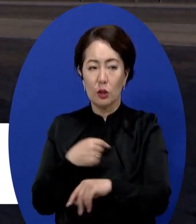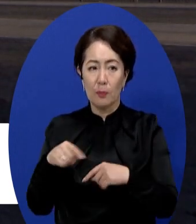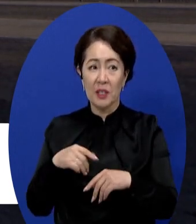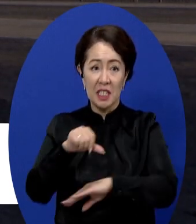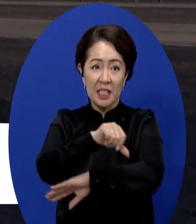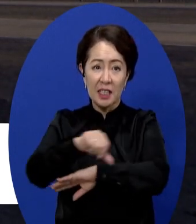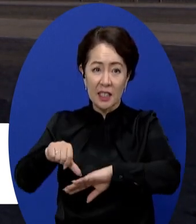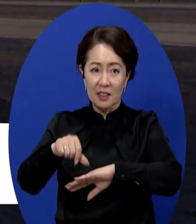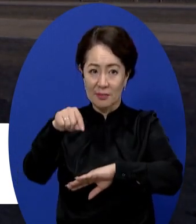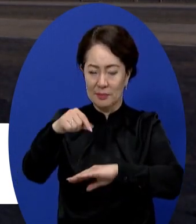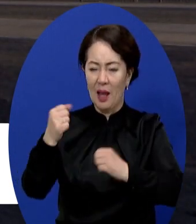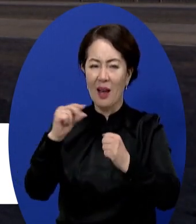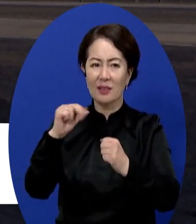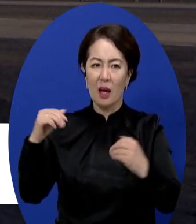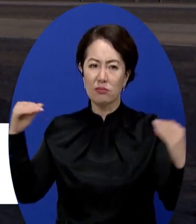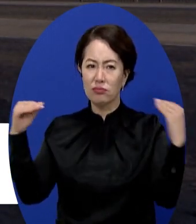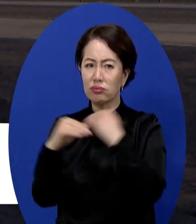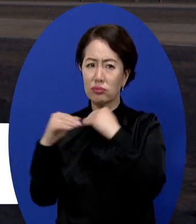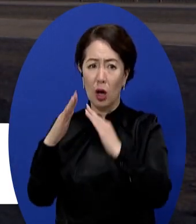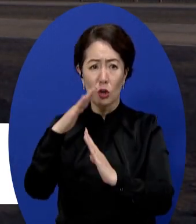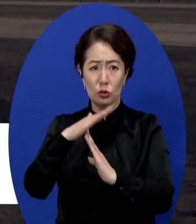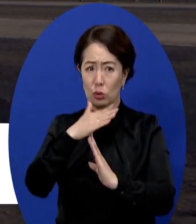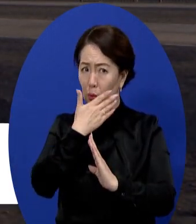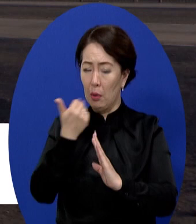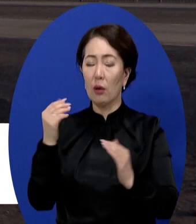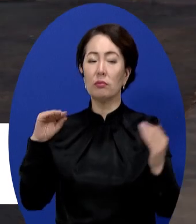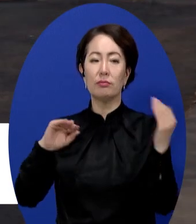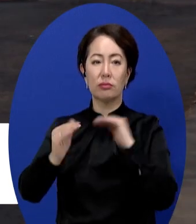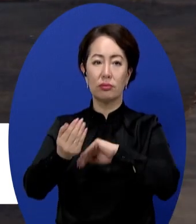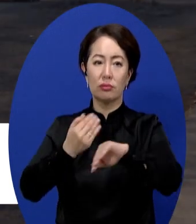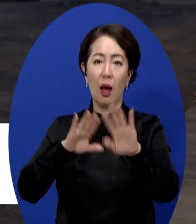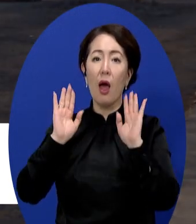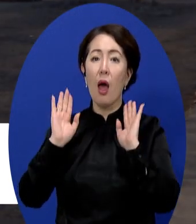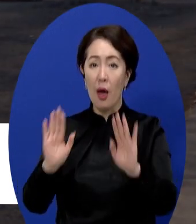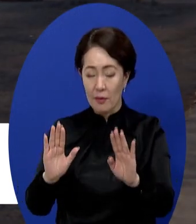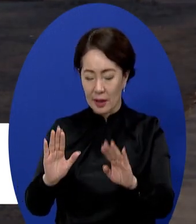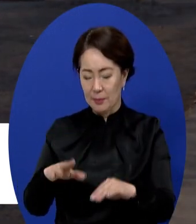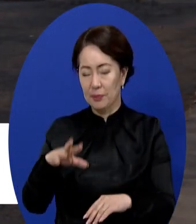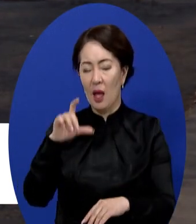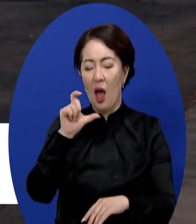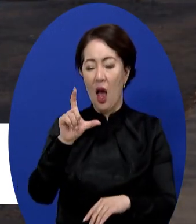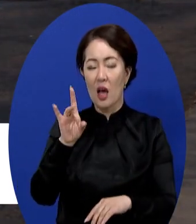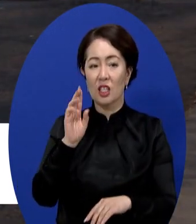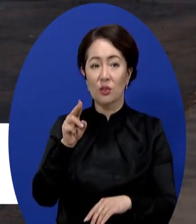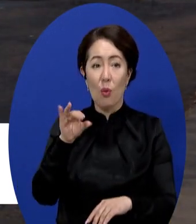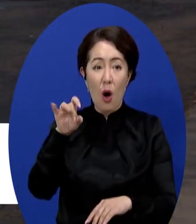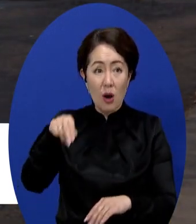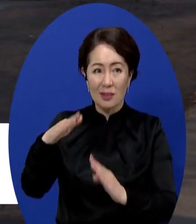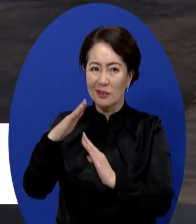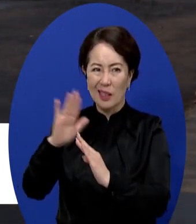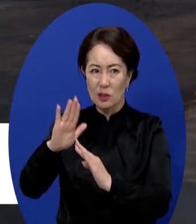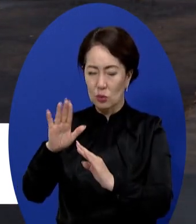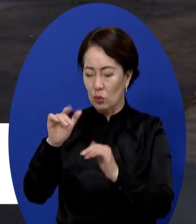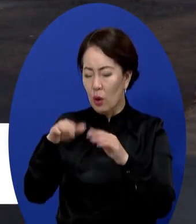хийгдэх ачаа бараа тээвэрлэлтэд зогсоогүй, зарим зогсуултыг хийж байна. Экспортыг тасалдуулахгүй байхад анхаарна гэж засгийн